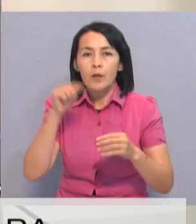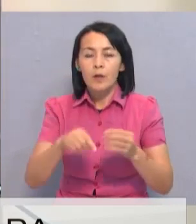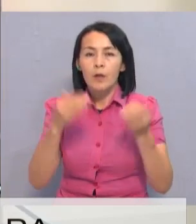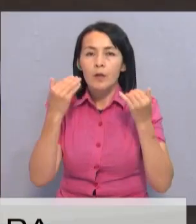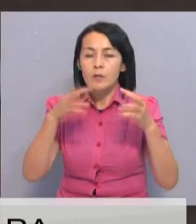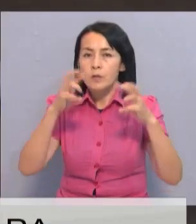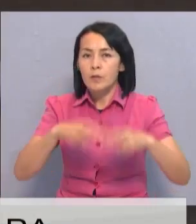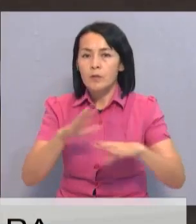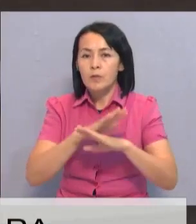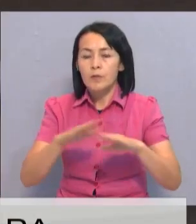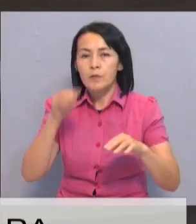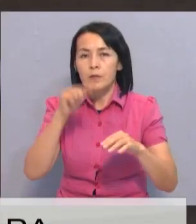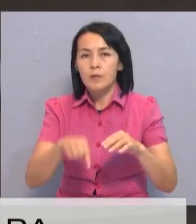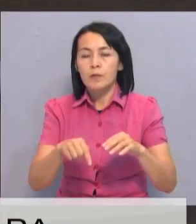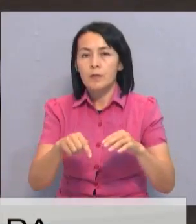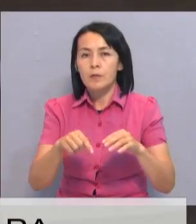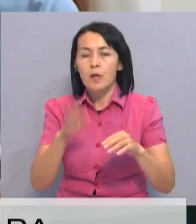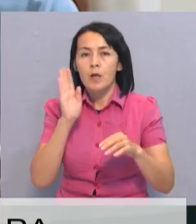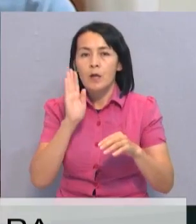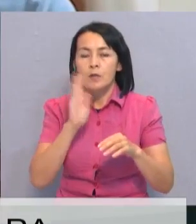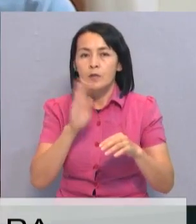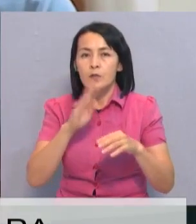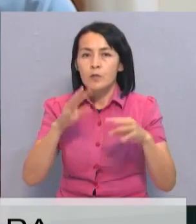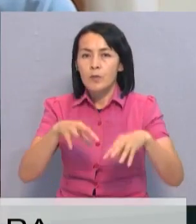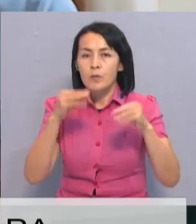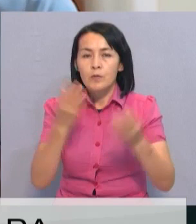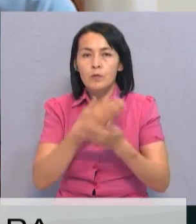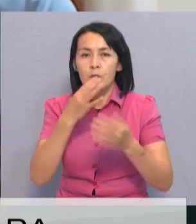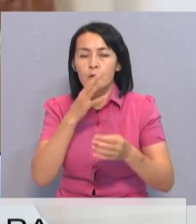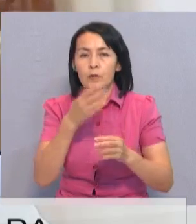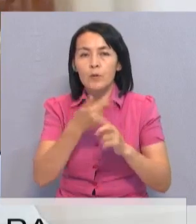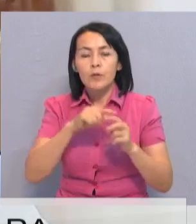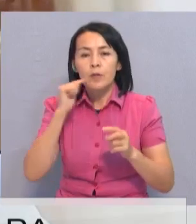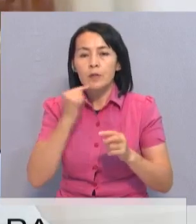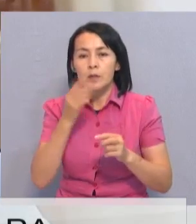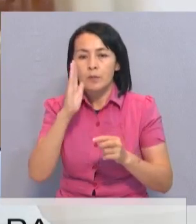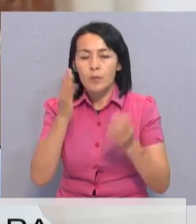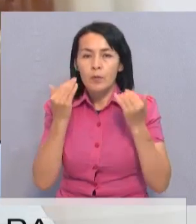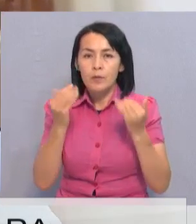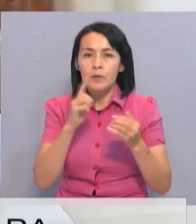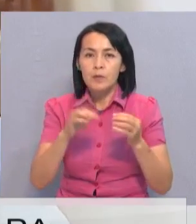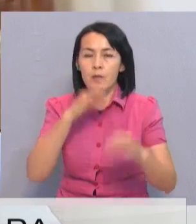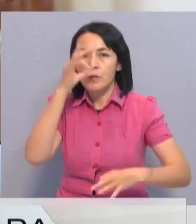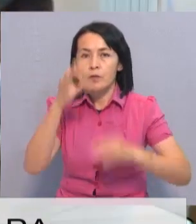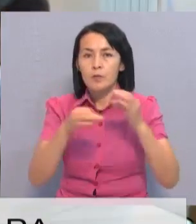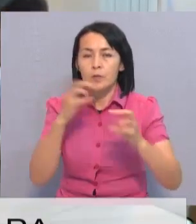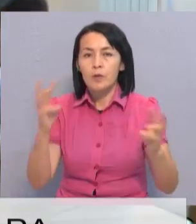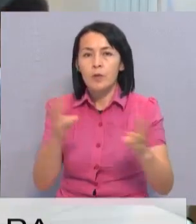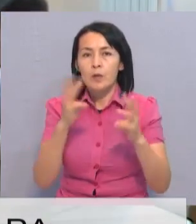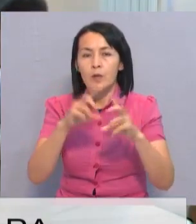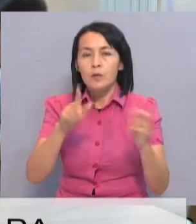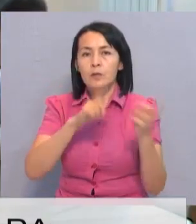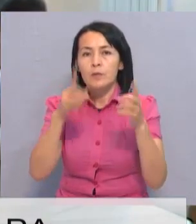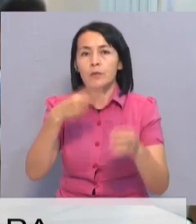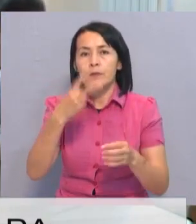нелегко потушить без специальных инструментов при отсутствии доступа к песку и воде. За сутки пожарные части выезжают на